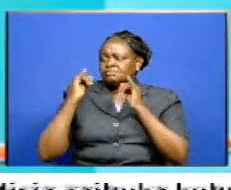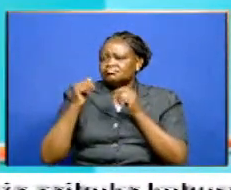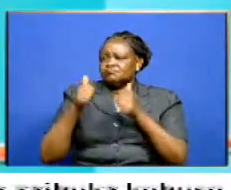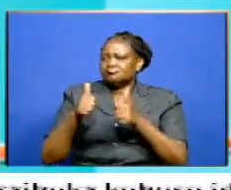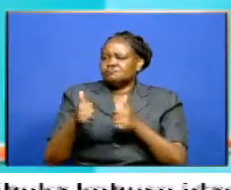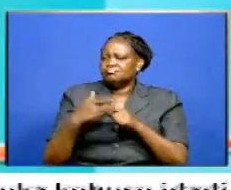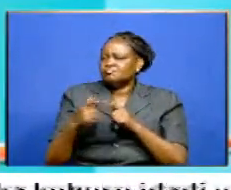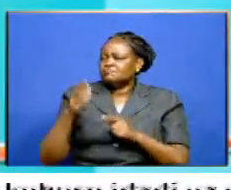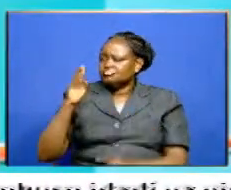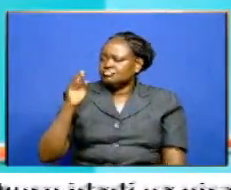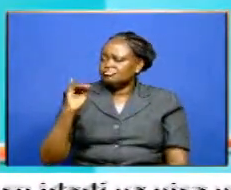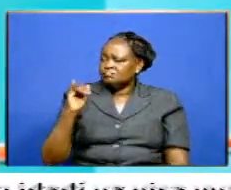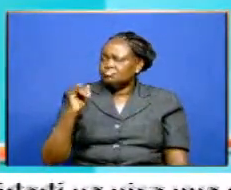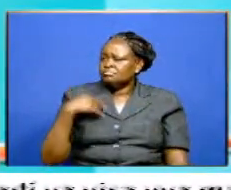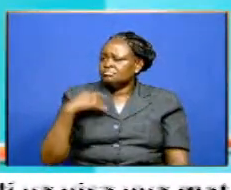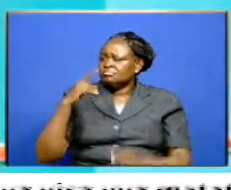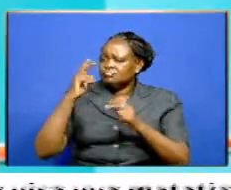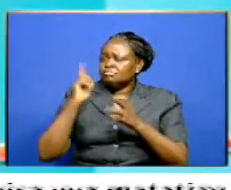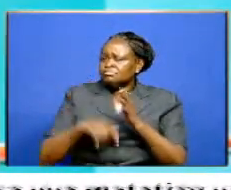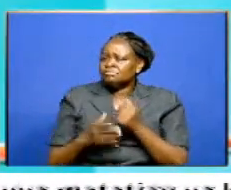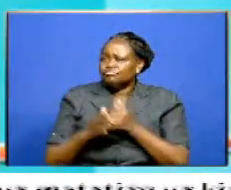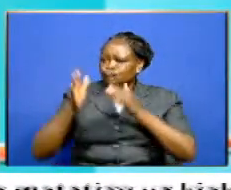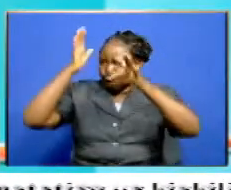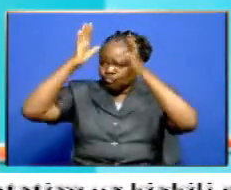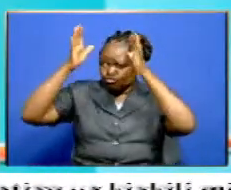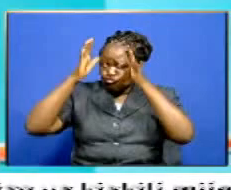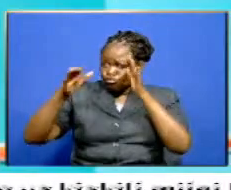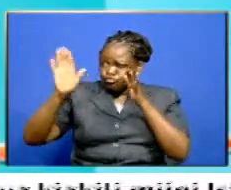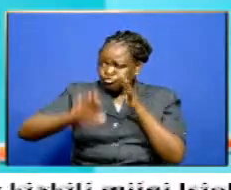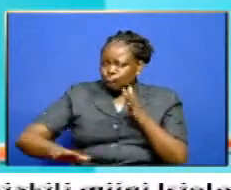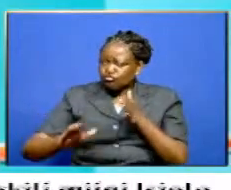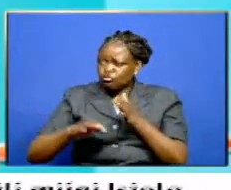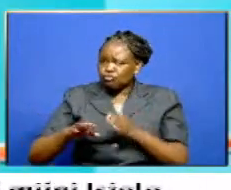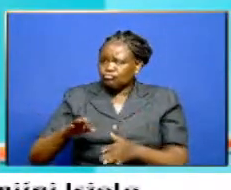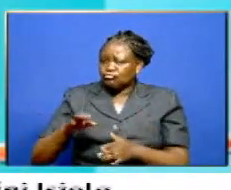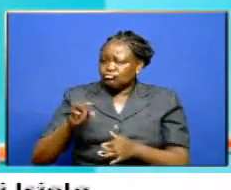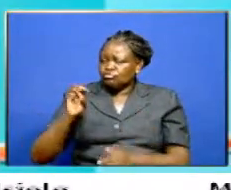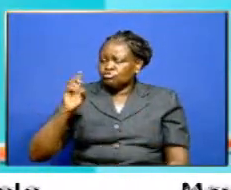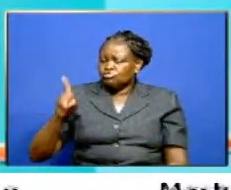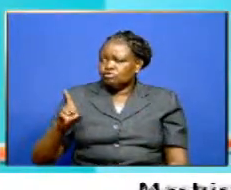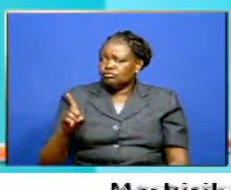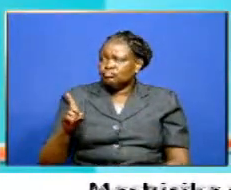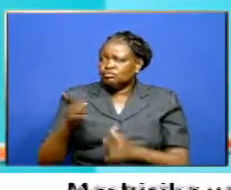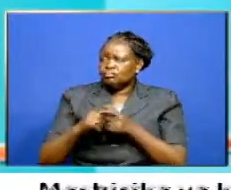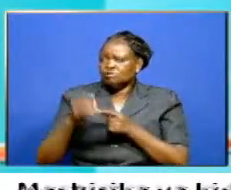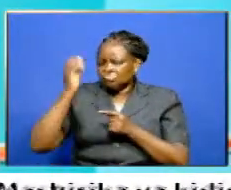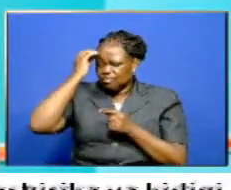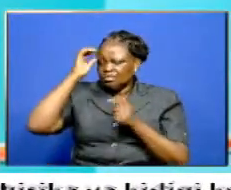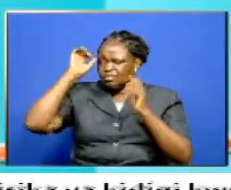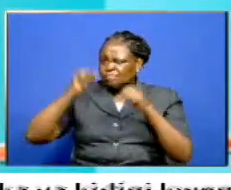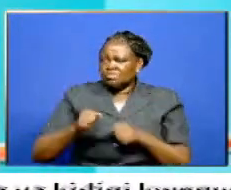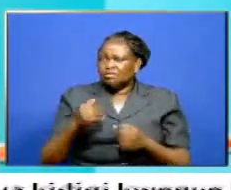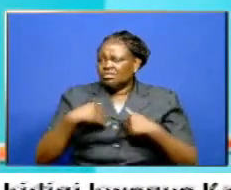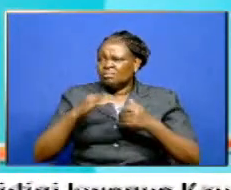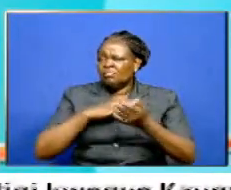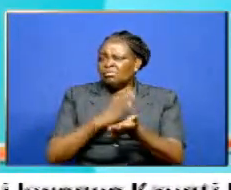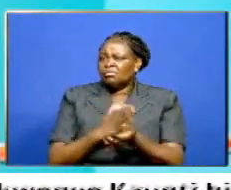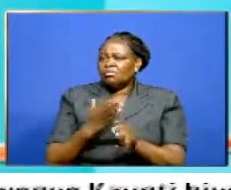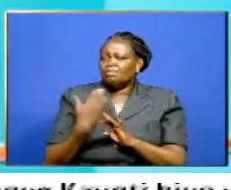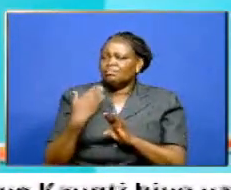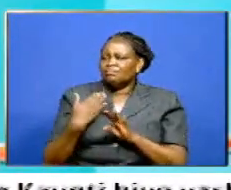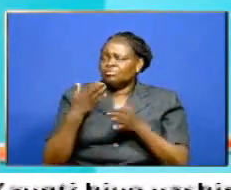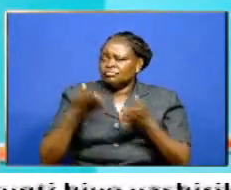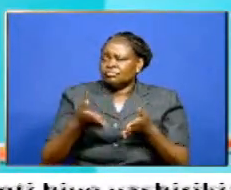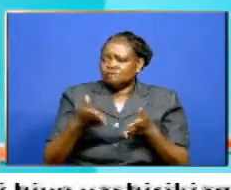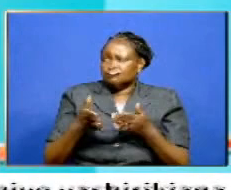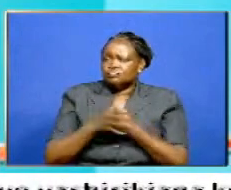pale kwa BBI kuna issue ya innovation hubs kwa kila ward, na wanafunzi watakuwa na uwezo baada hata ku graduate ama kama wangali katika